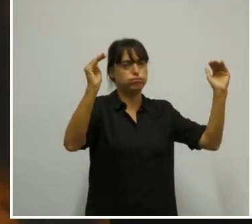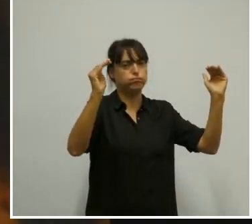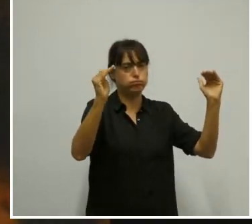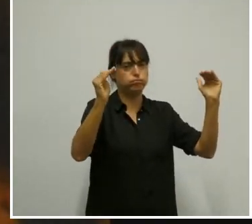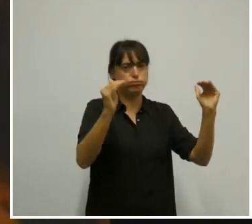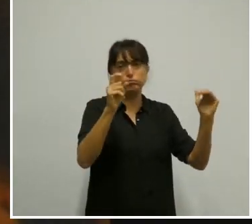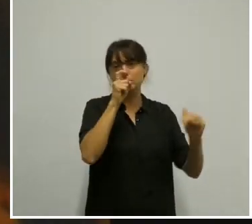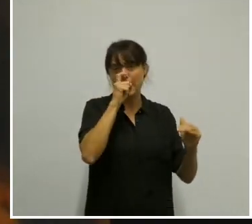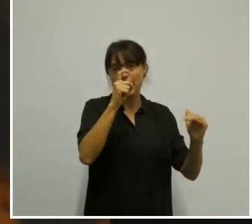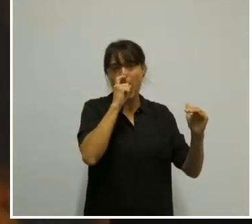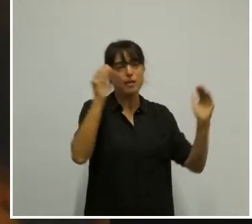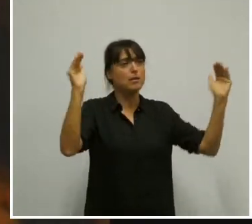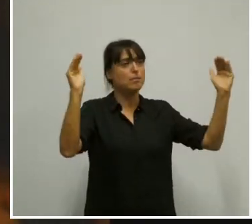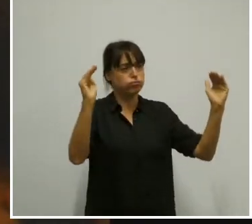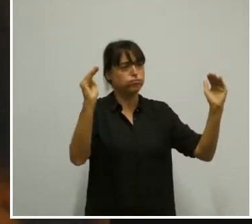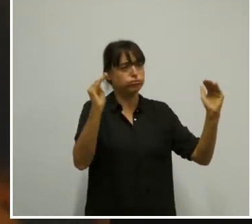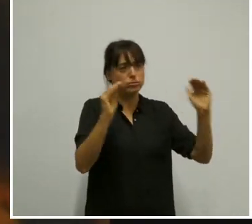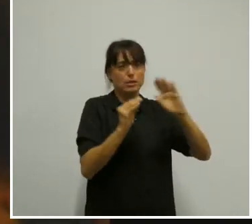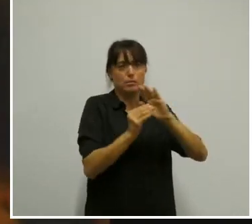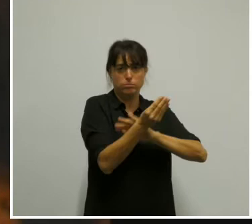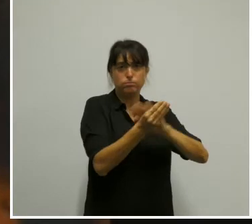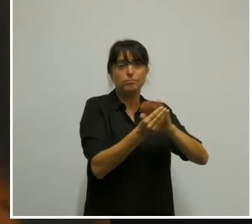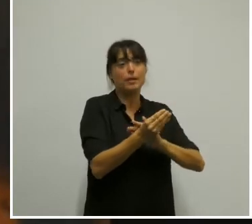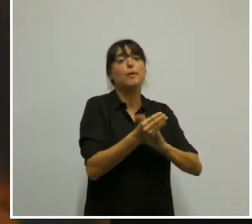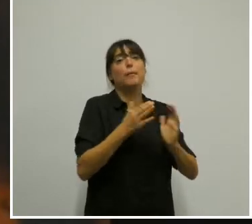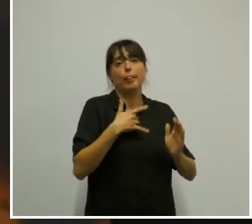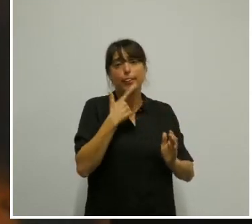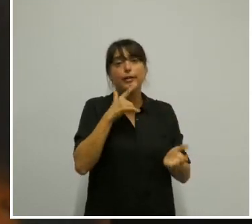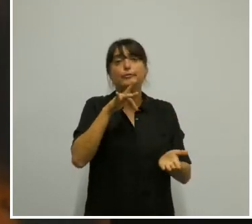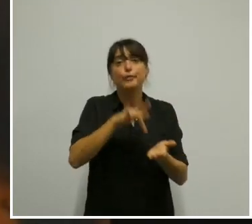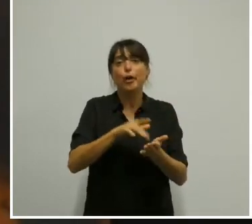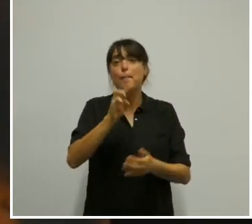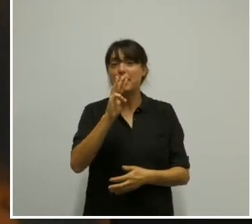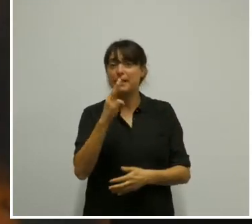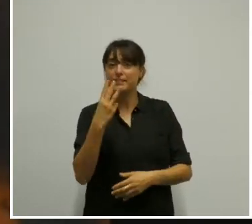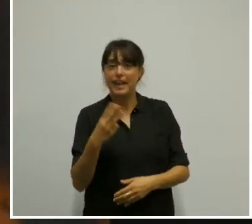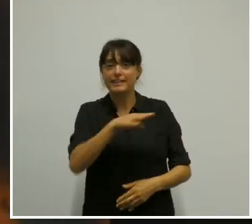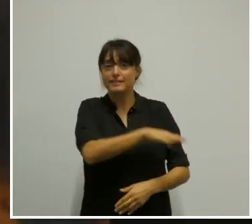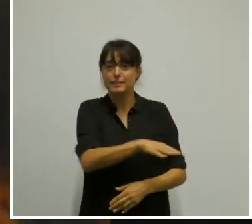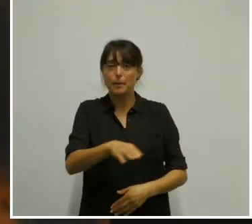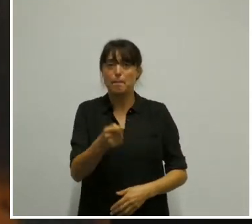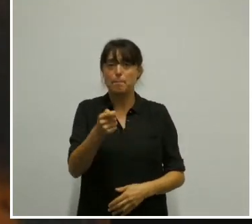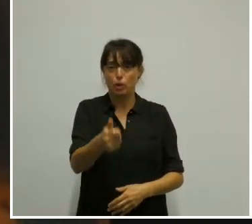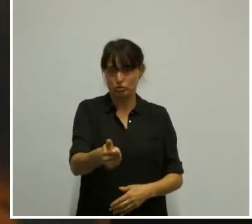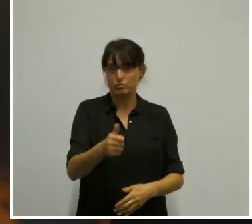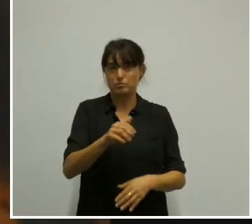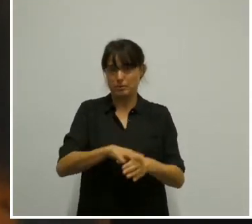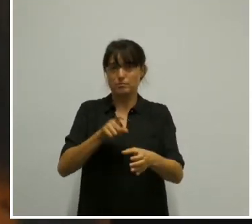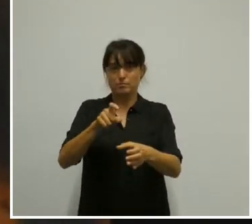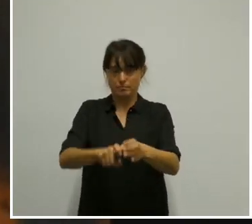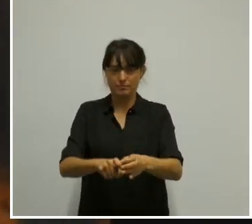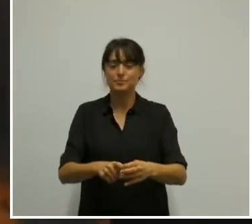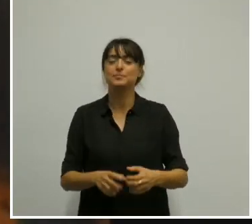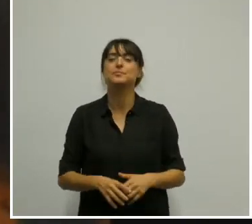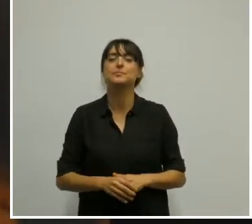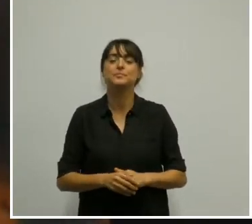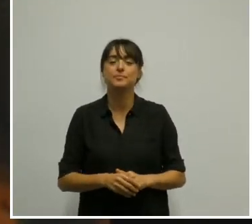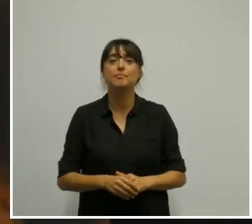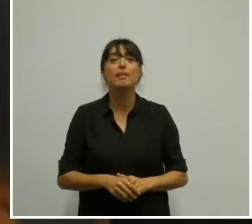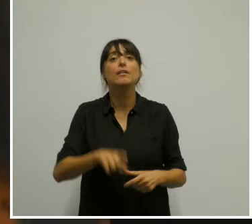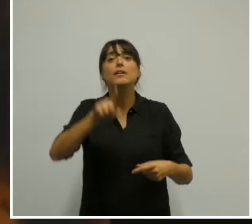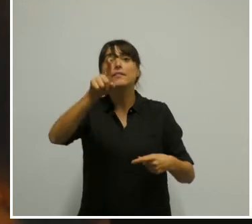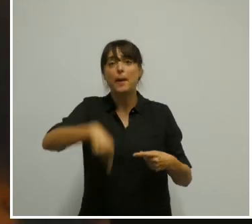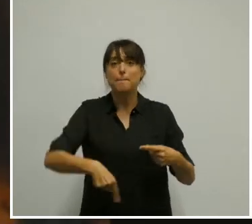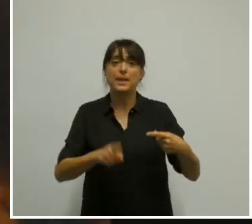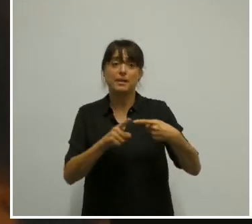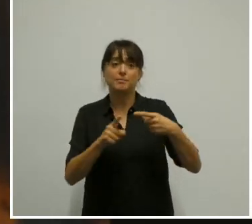durant els anys i també és el que deia la Maribel, que des de la pandèmia s'han vist les noves necessitats, s'ha vist la